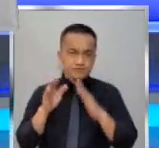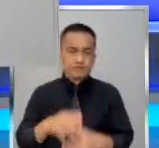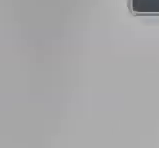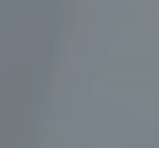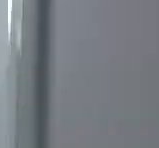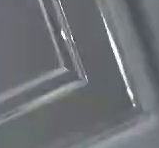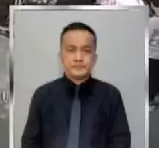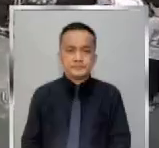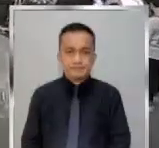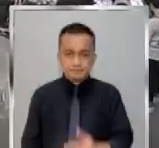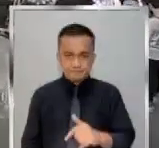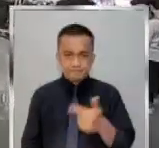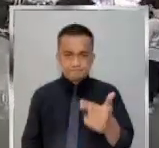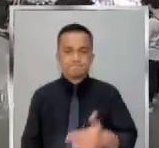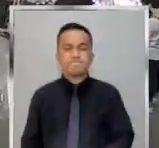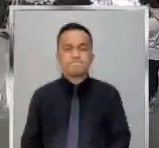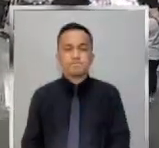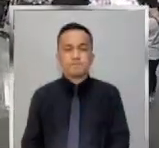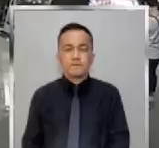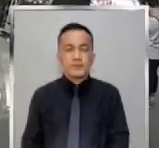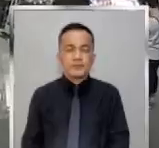Gonzalez.